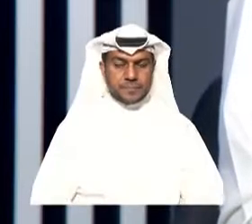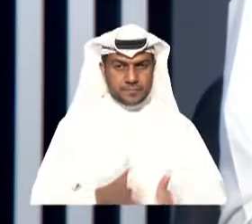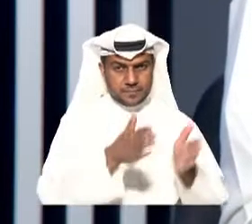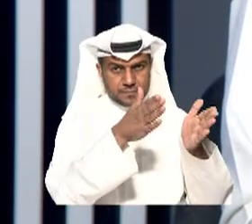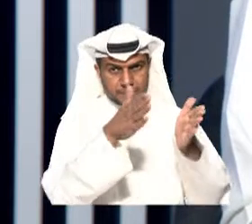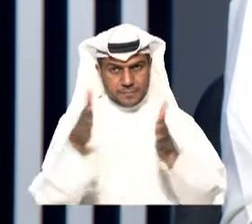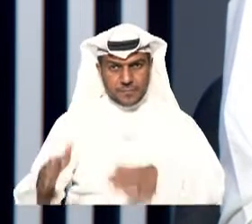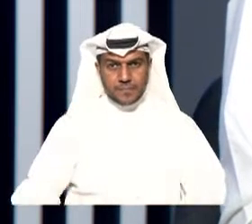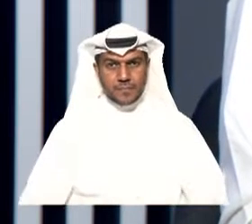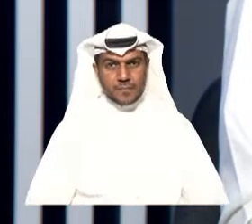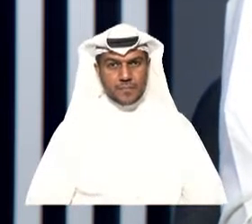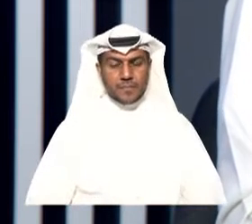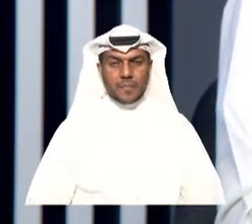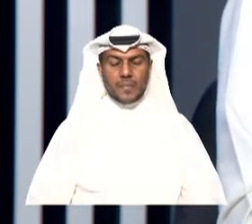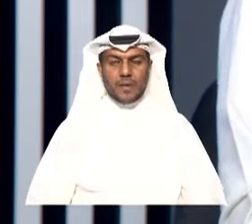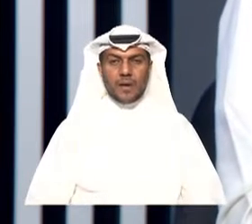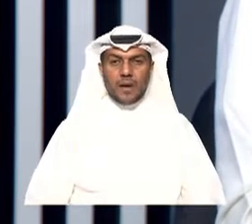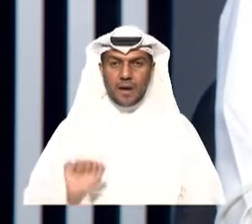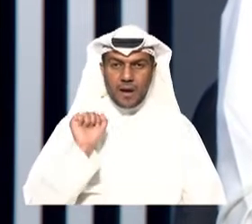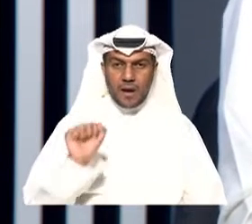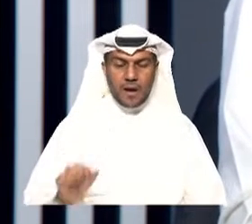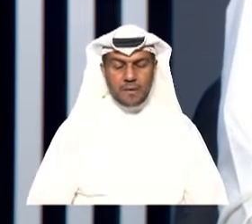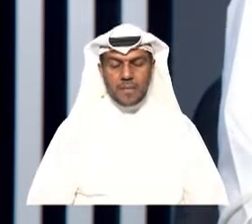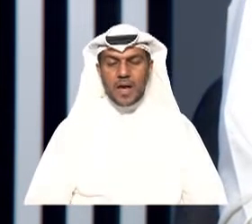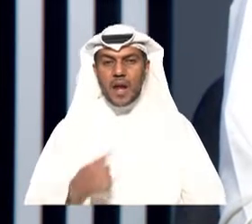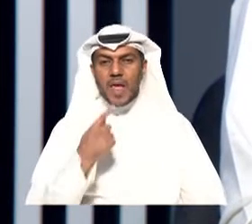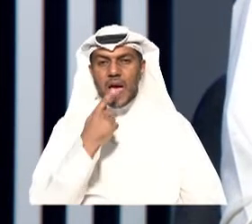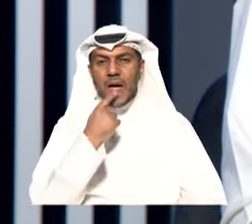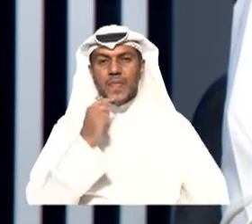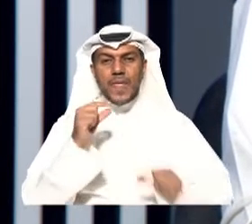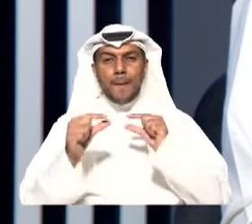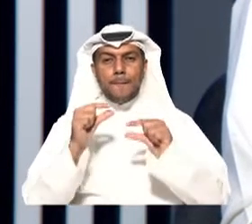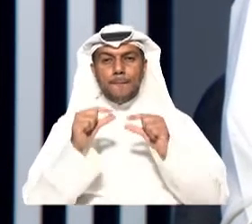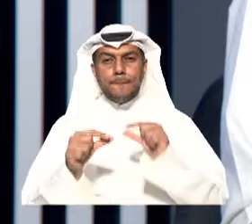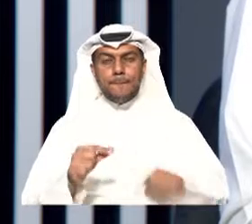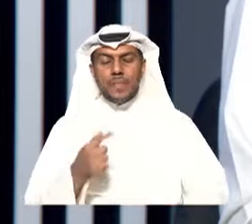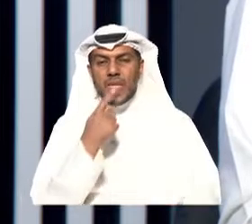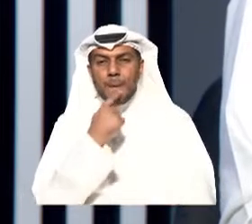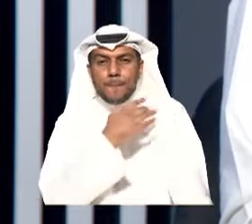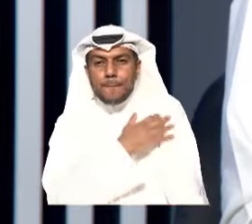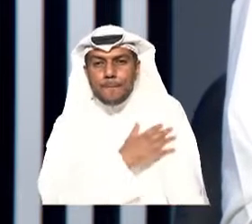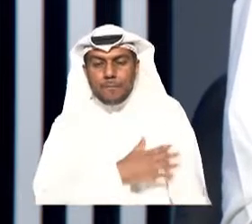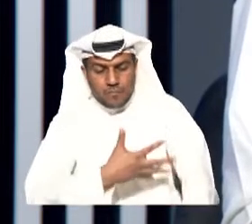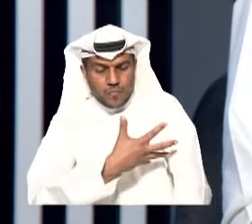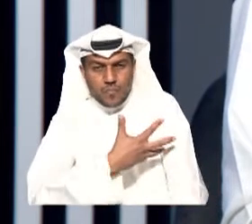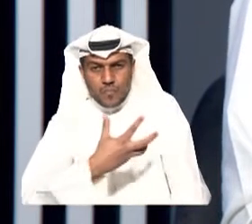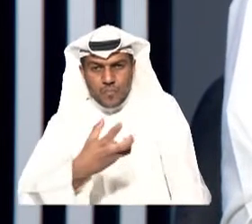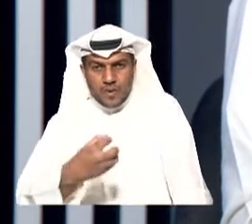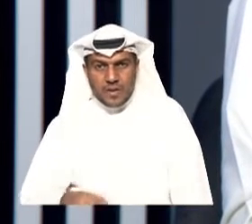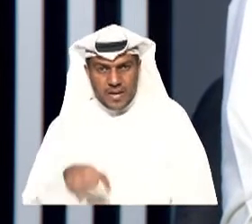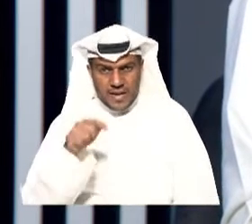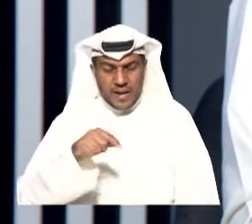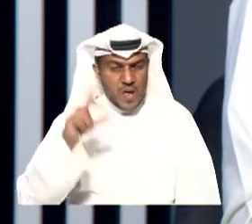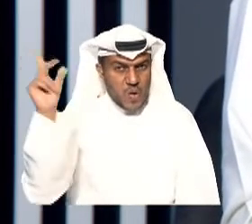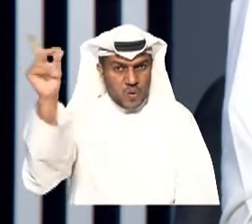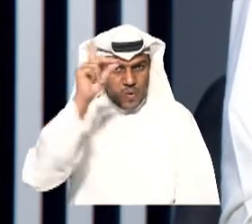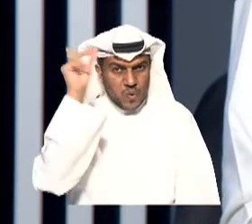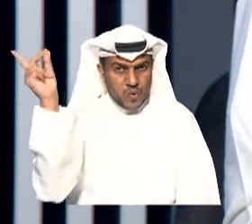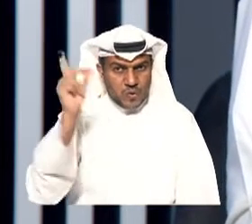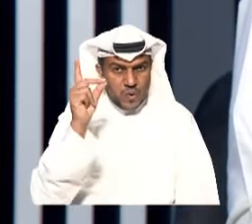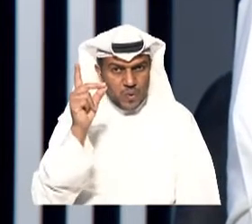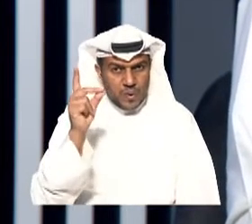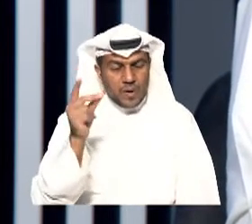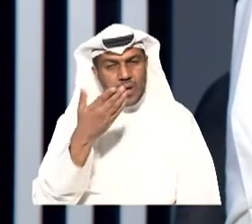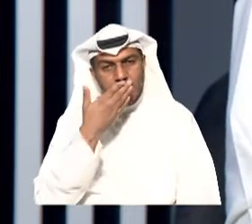أكدت مديرة إدارة خدمات نقل الدم في وزارة الصحة دكتورة ريم رضوان أن مخزون الطوارئ لدى بنك الدم